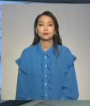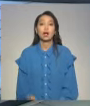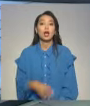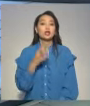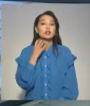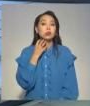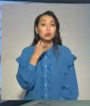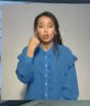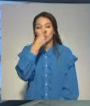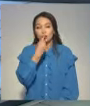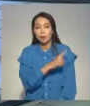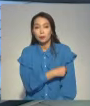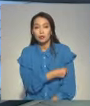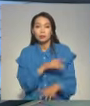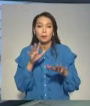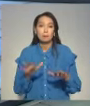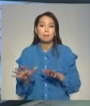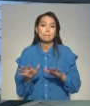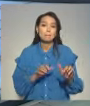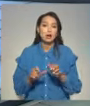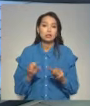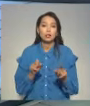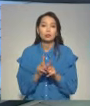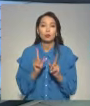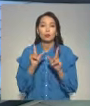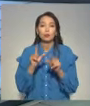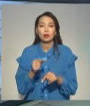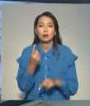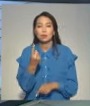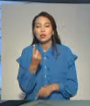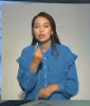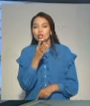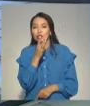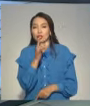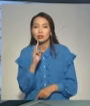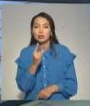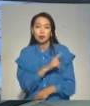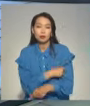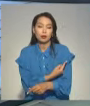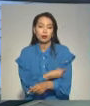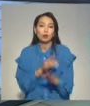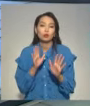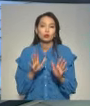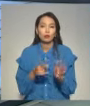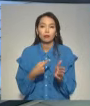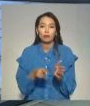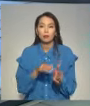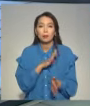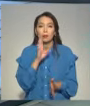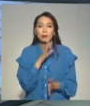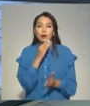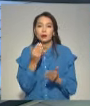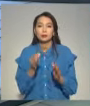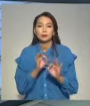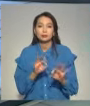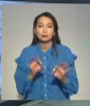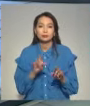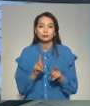Қызылордада жеке емханалардың біріне массаж жасатуға барған бір жастағы бүлдіршін ауруханадан бірақ шықты. Анасының айтуынша баласының